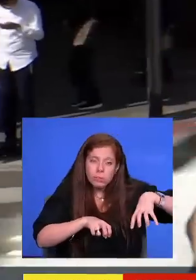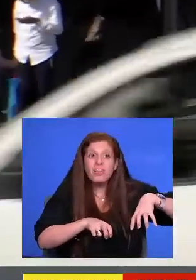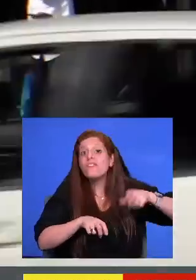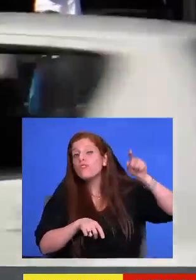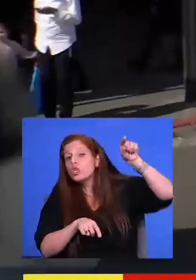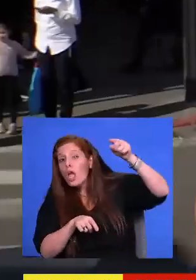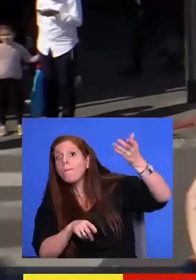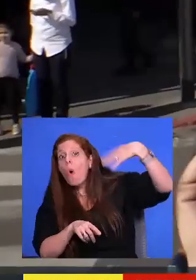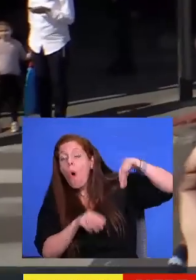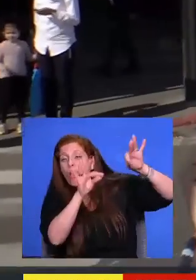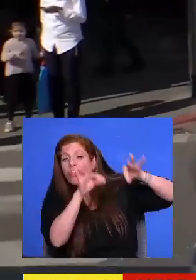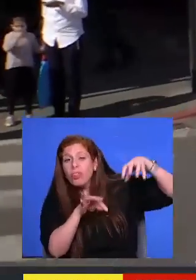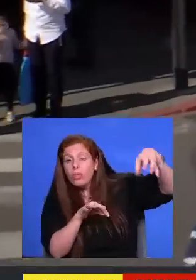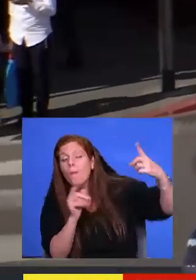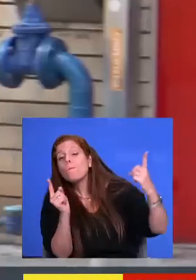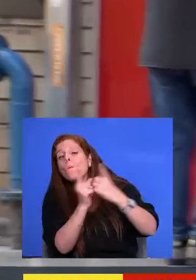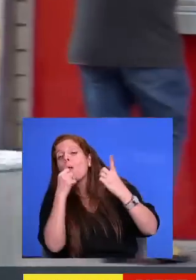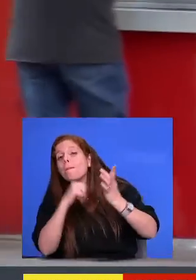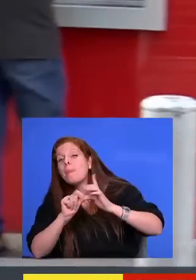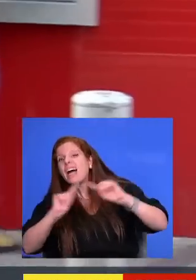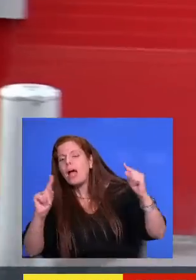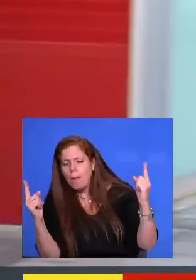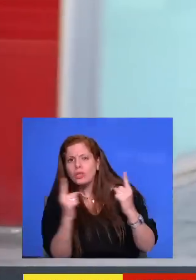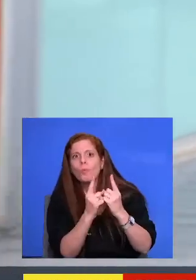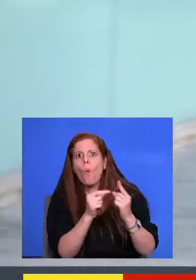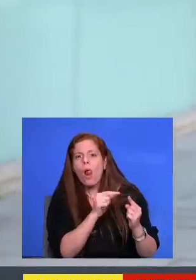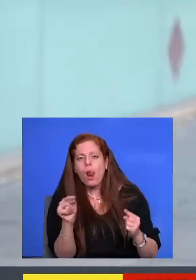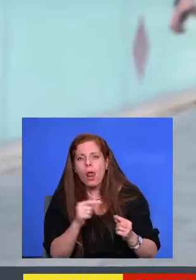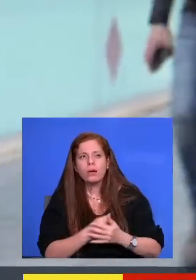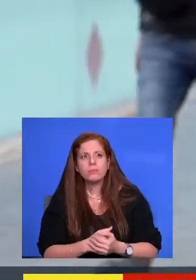דוכן שגם נמצא מול בנק אחר, ממש ממולו.